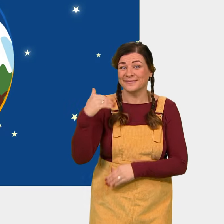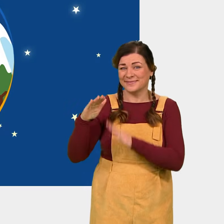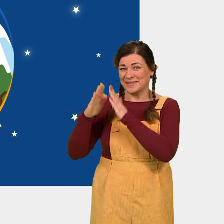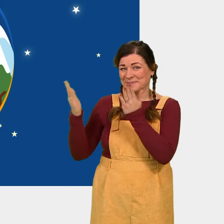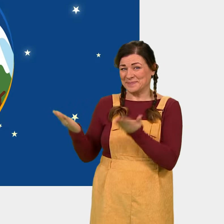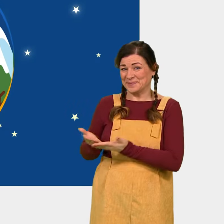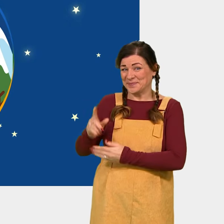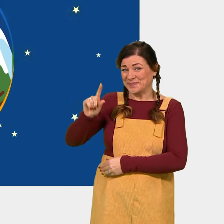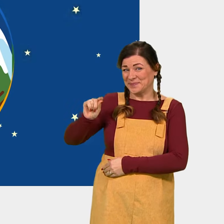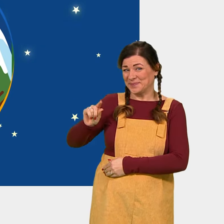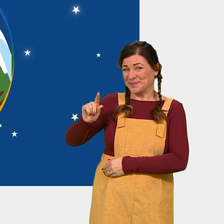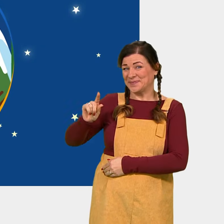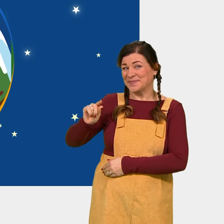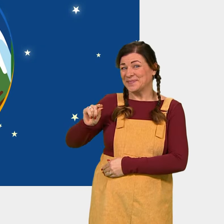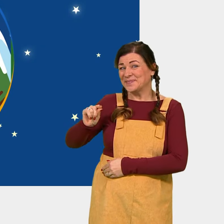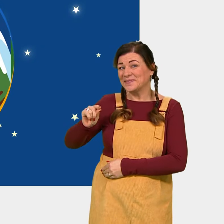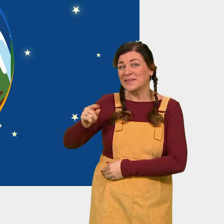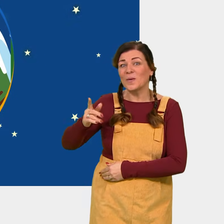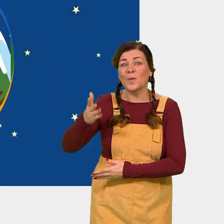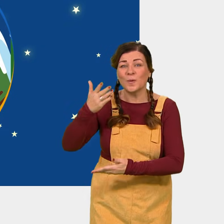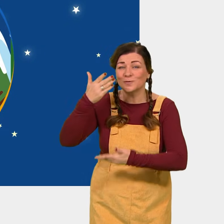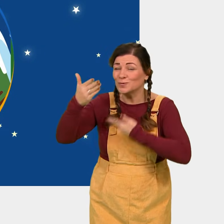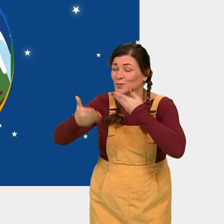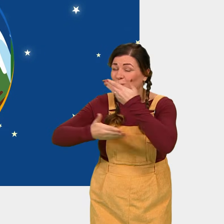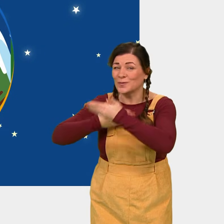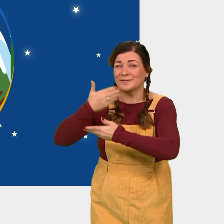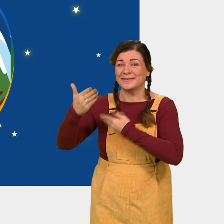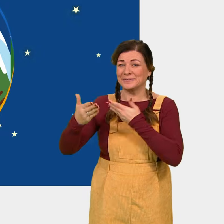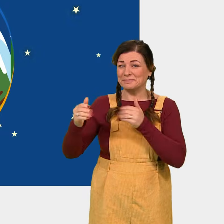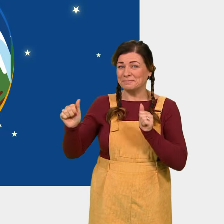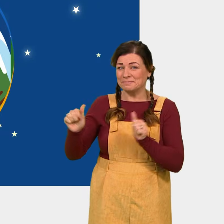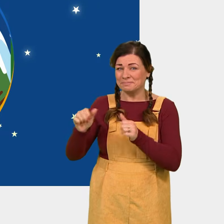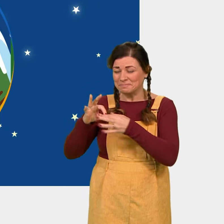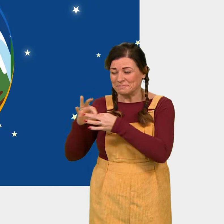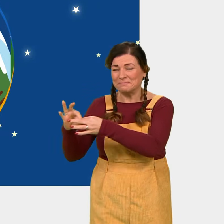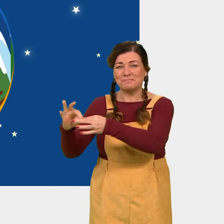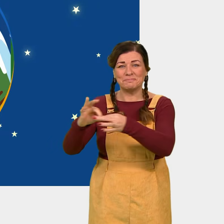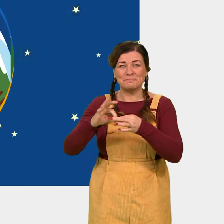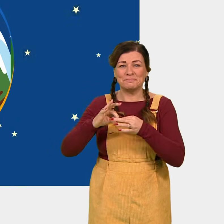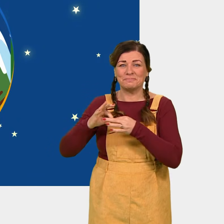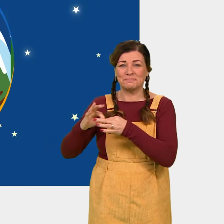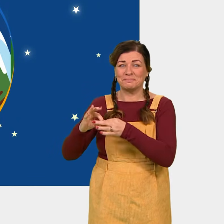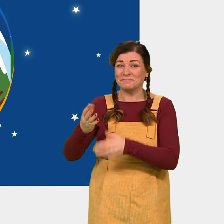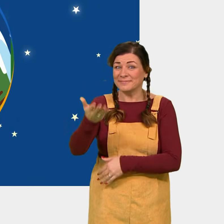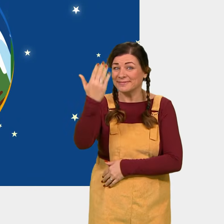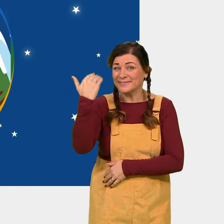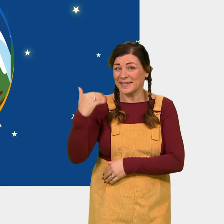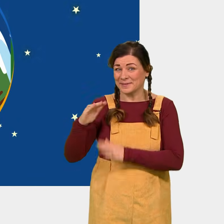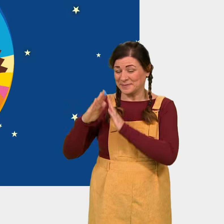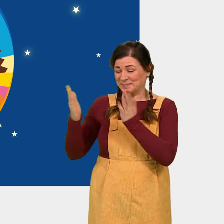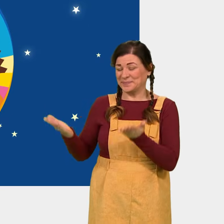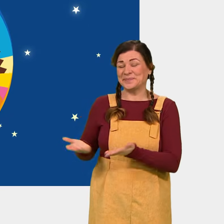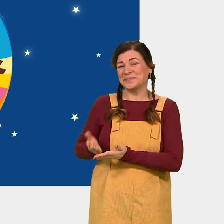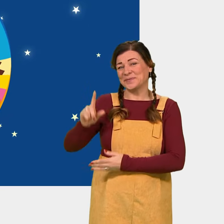Dewch nawr i dy cyw i glywed stori fach am un o'r criw. Ie, dewch